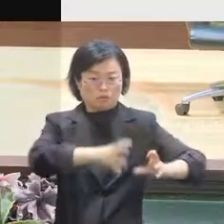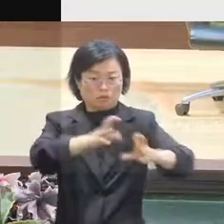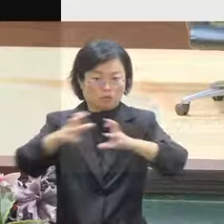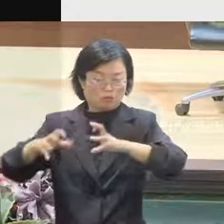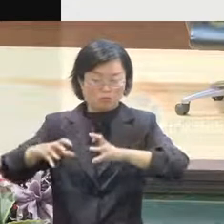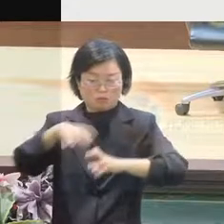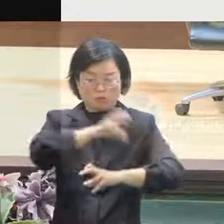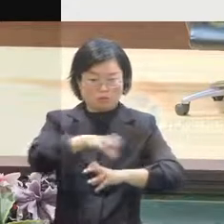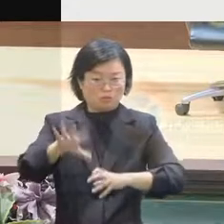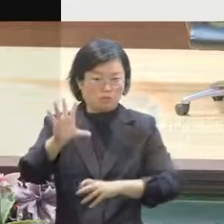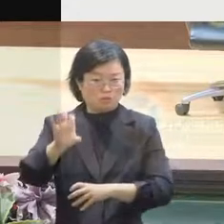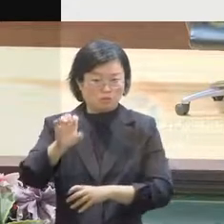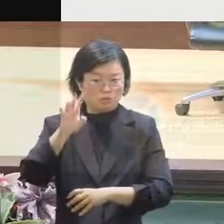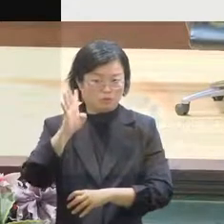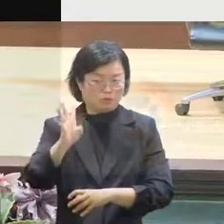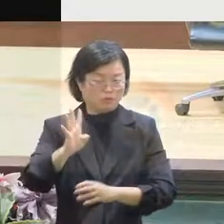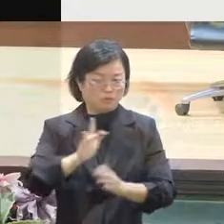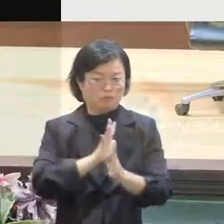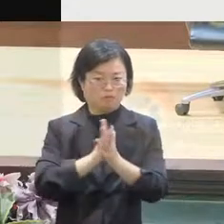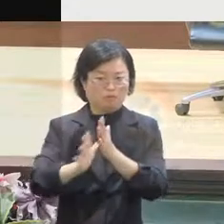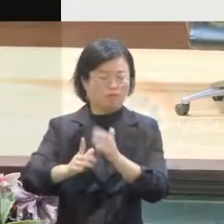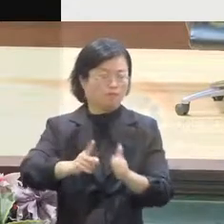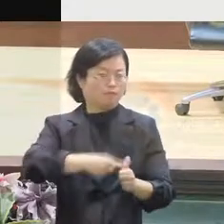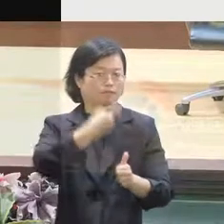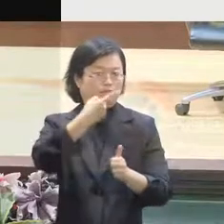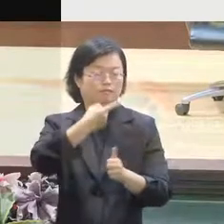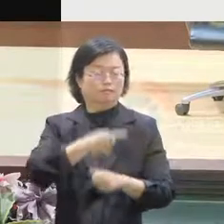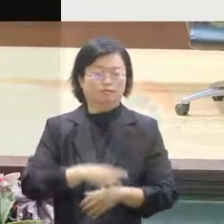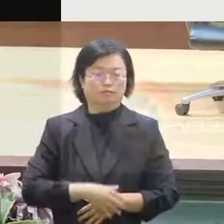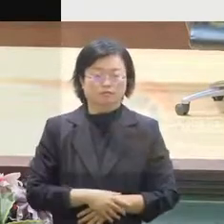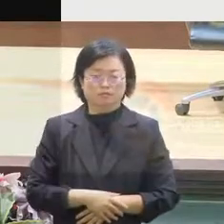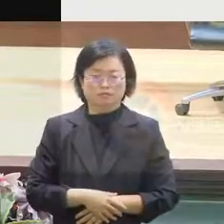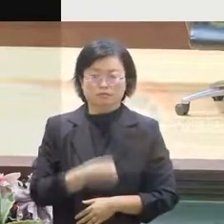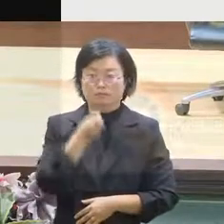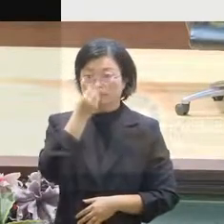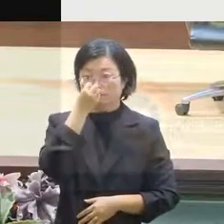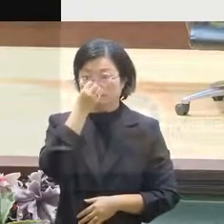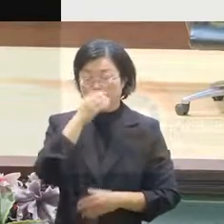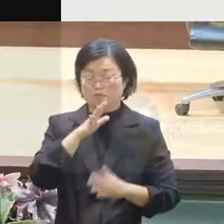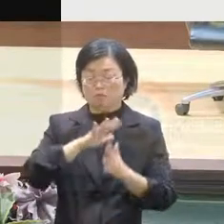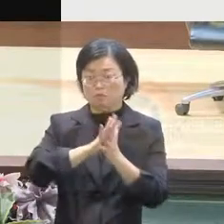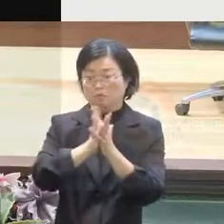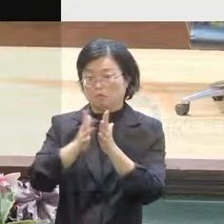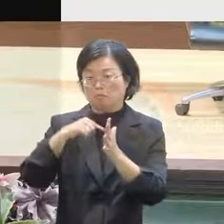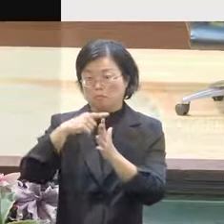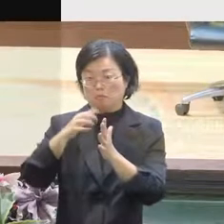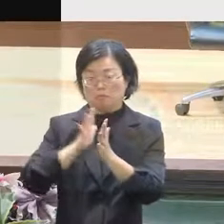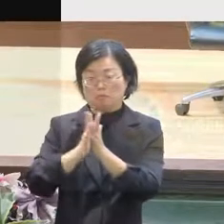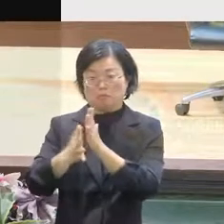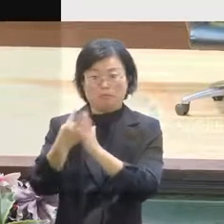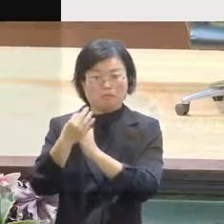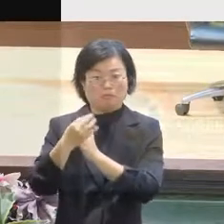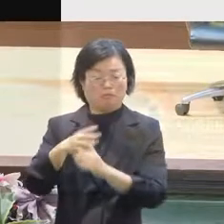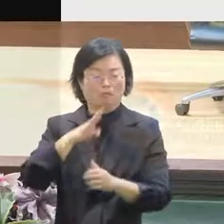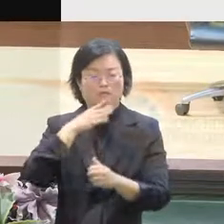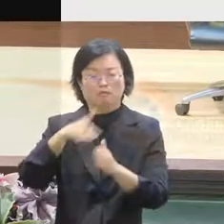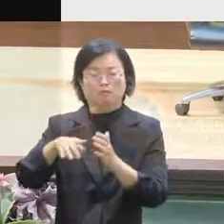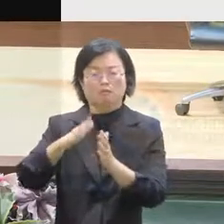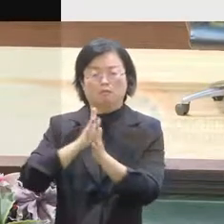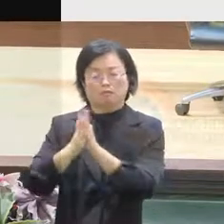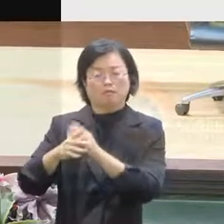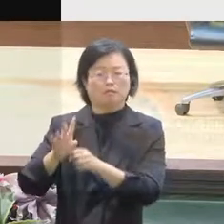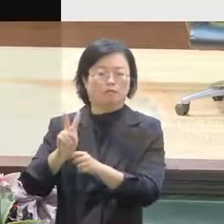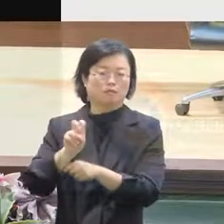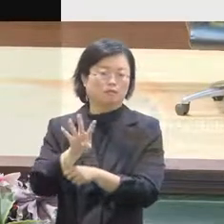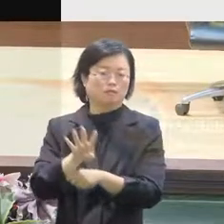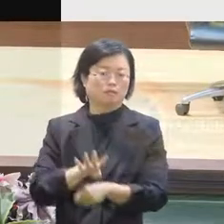区里面呢是排名第一的。那与此同时，香港是排名24，比台湾要落后。那香